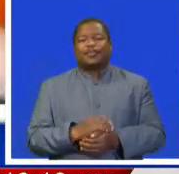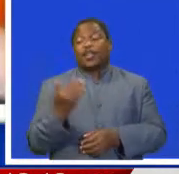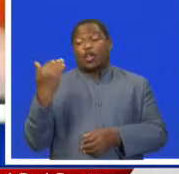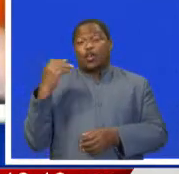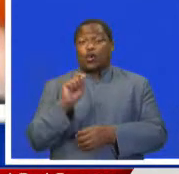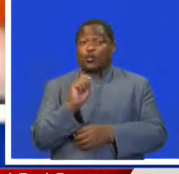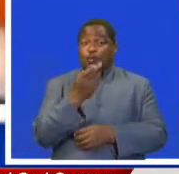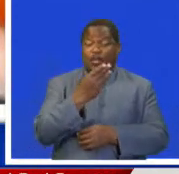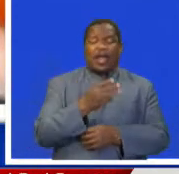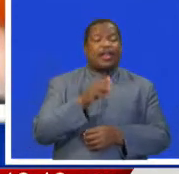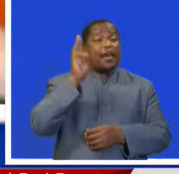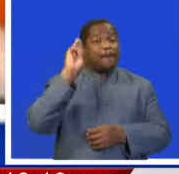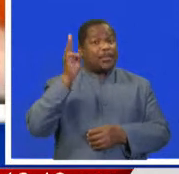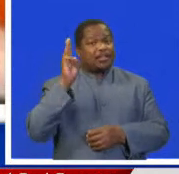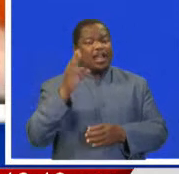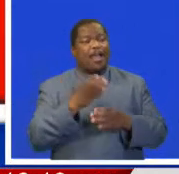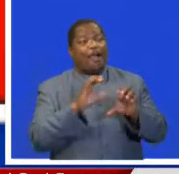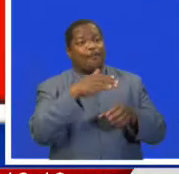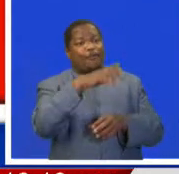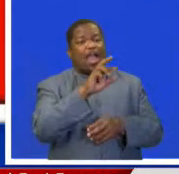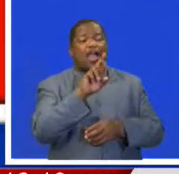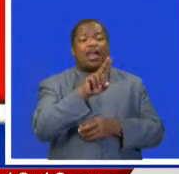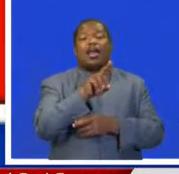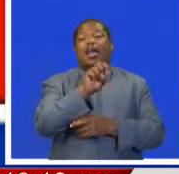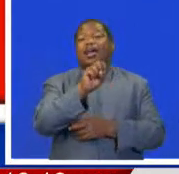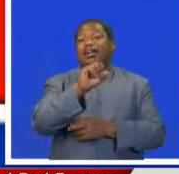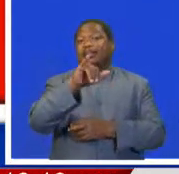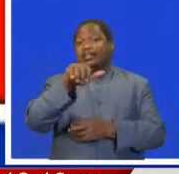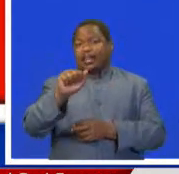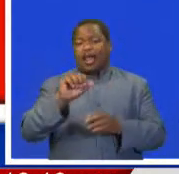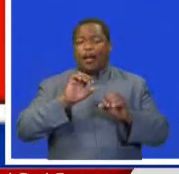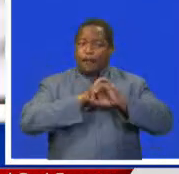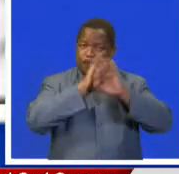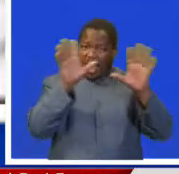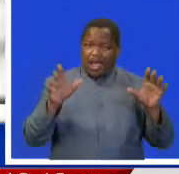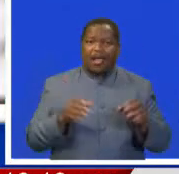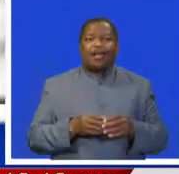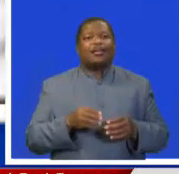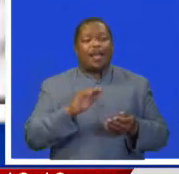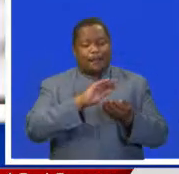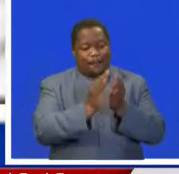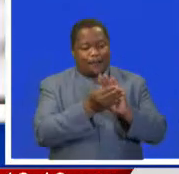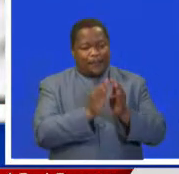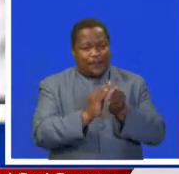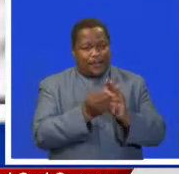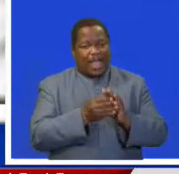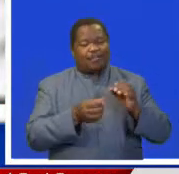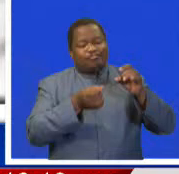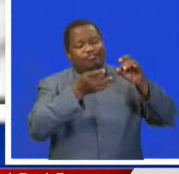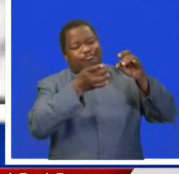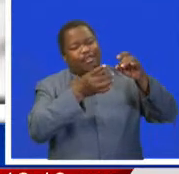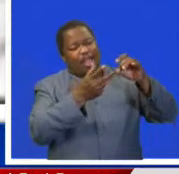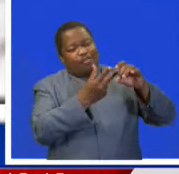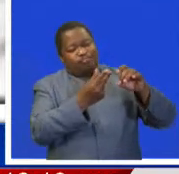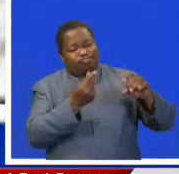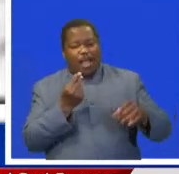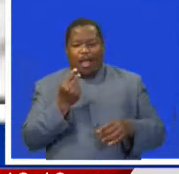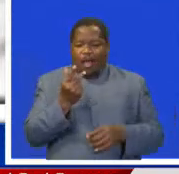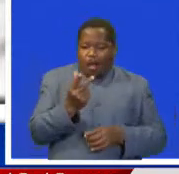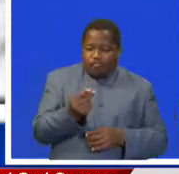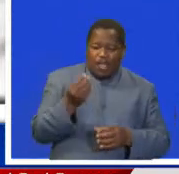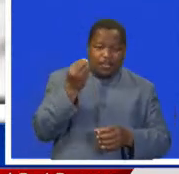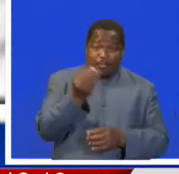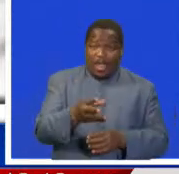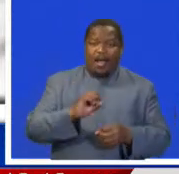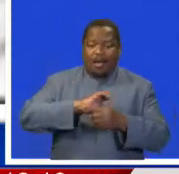likhambi lekwelapha umkhuhlane COVID-19, mengamelwe live lePhilippines Rodrigo Duterte somemetele ukuthi utaba wekucala ukuthi leli